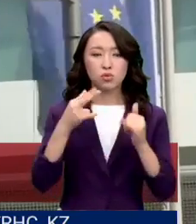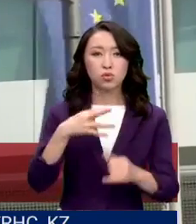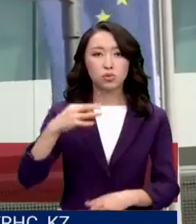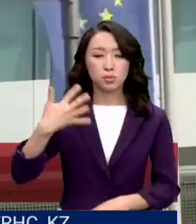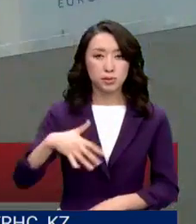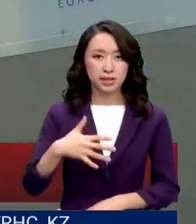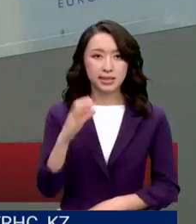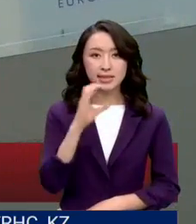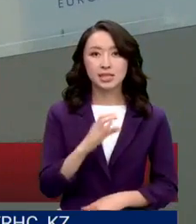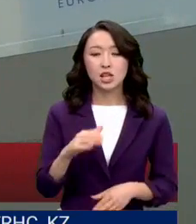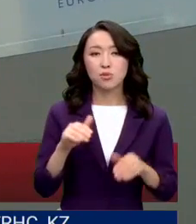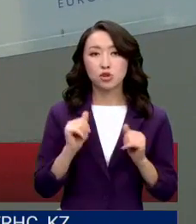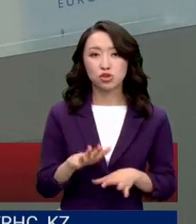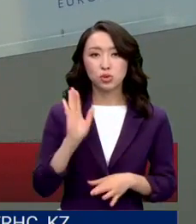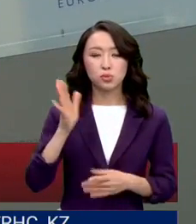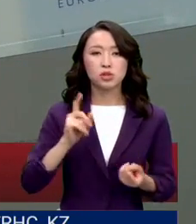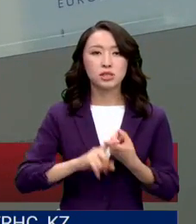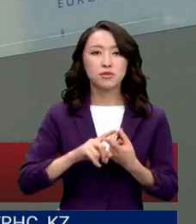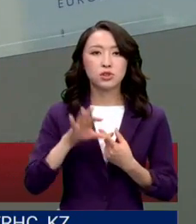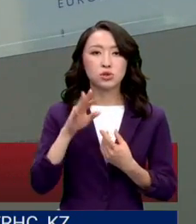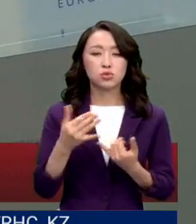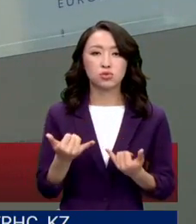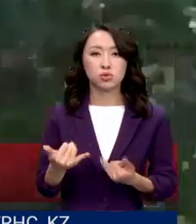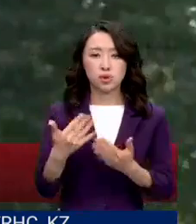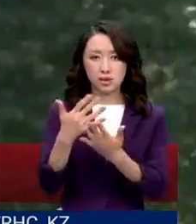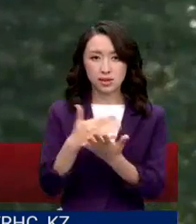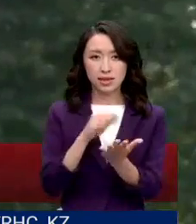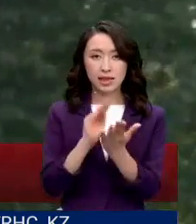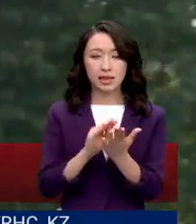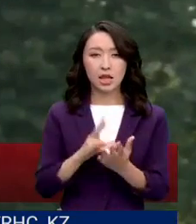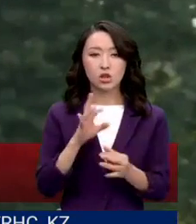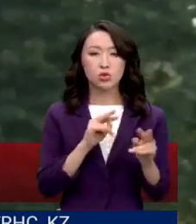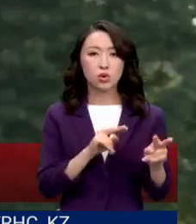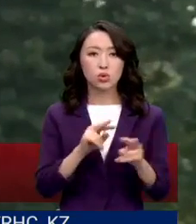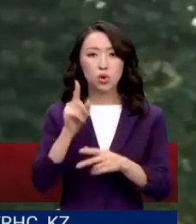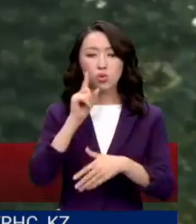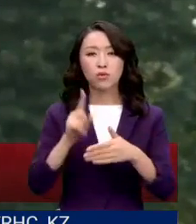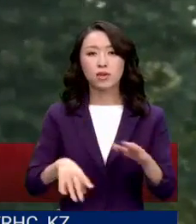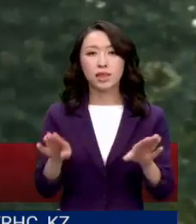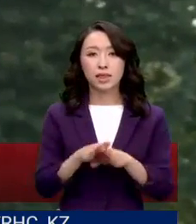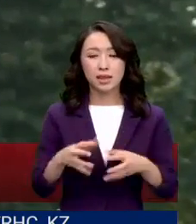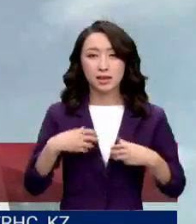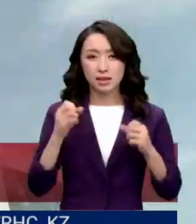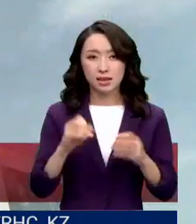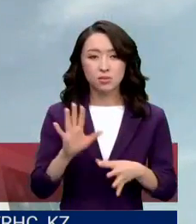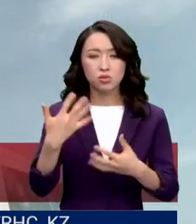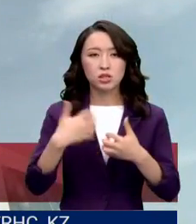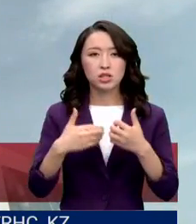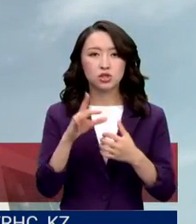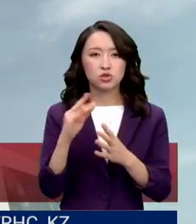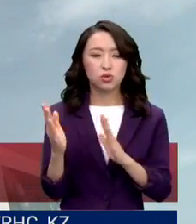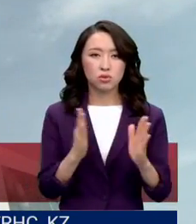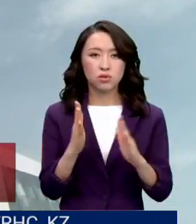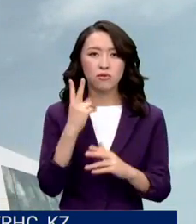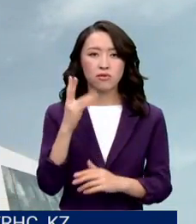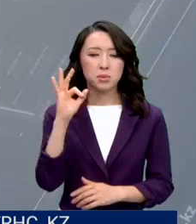50. Сентябрьское решение будет зависеть от поступающих данных, но регулятор уверен, что такая мера позволит достичь среднесрочного ориентира инфляции